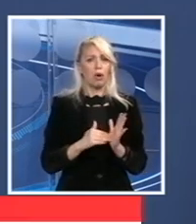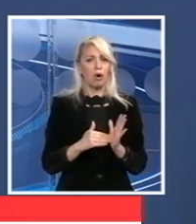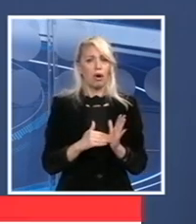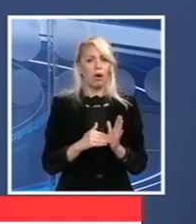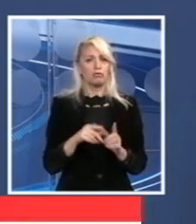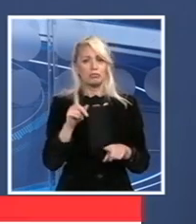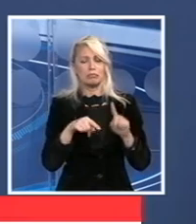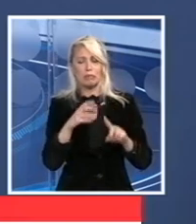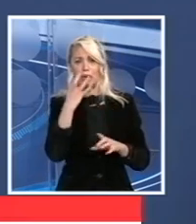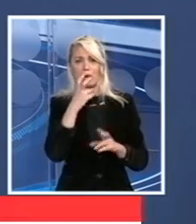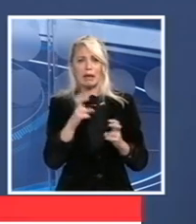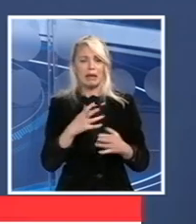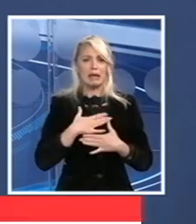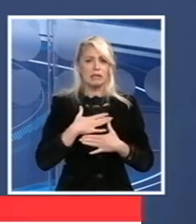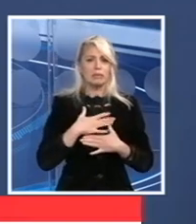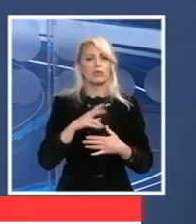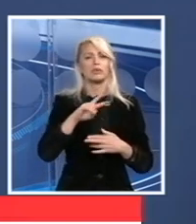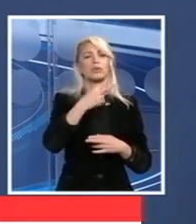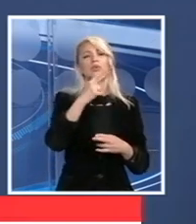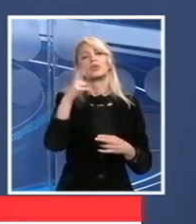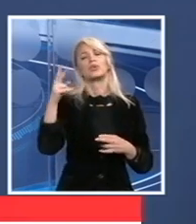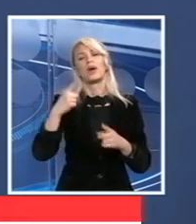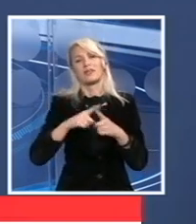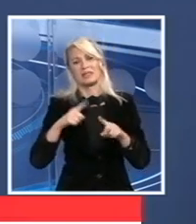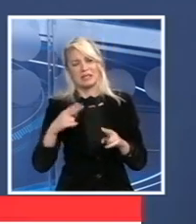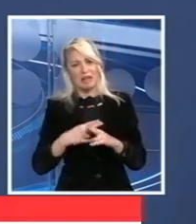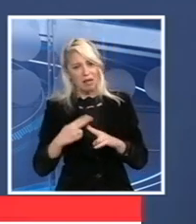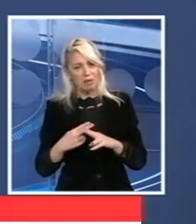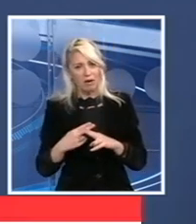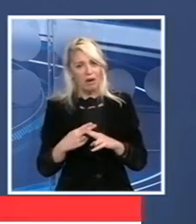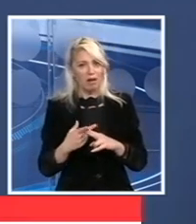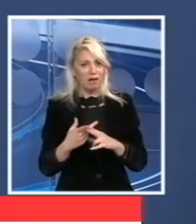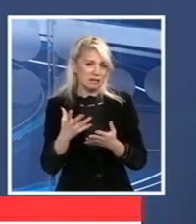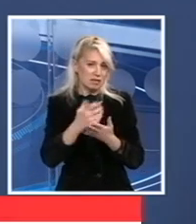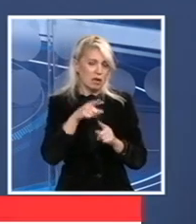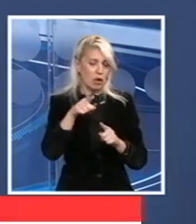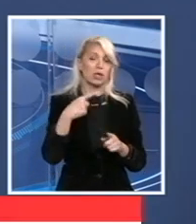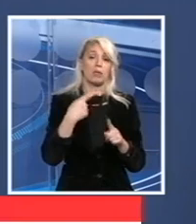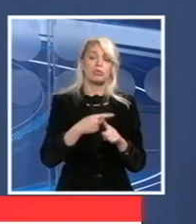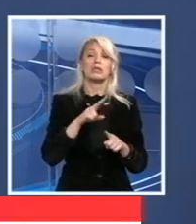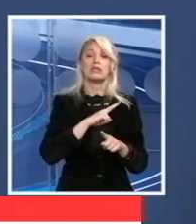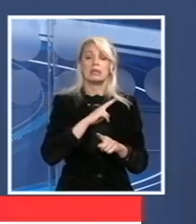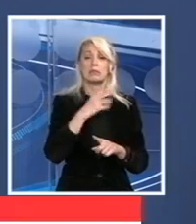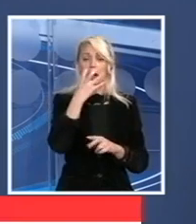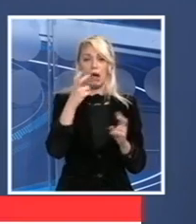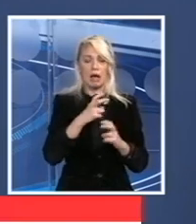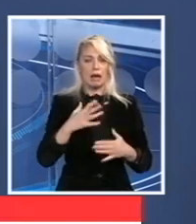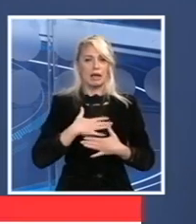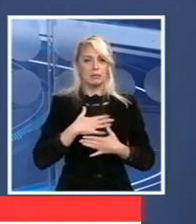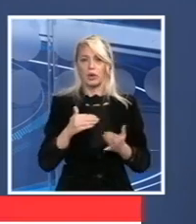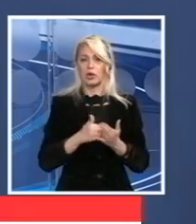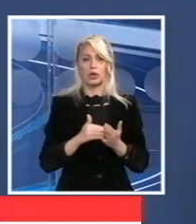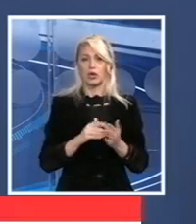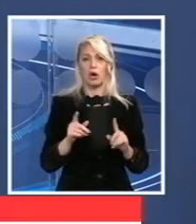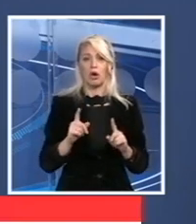Neki respiratori su i za, naravno, druge pacijente, a još imamo i značajan broj respiratora koji još uvek